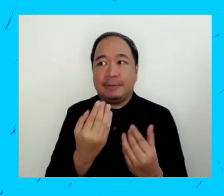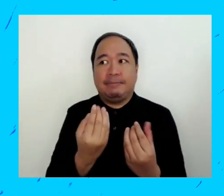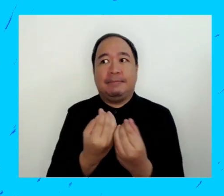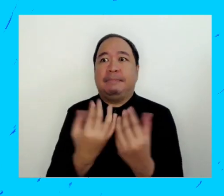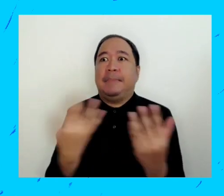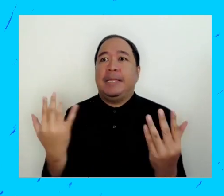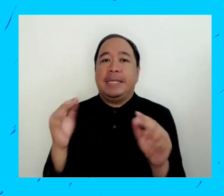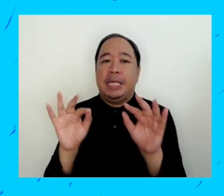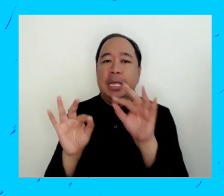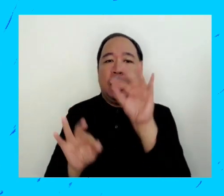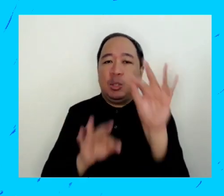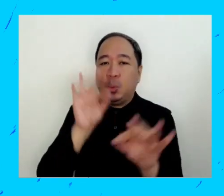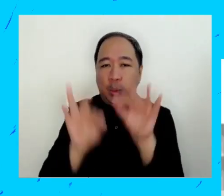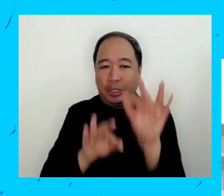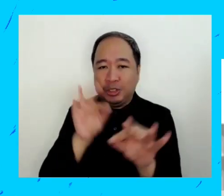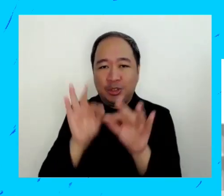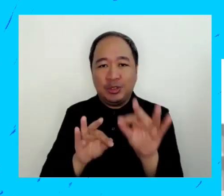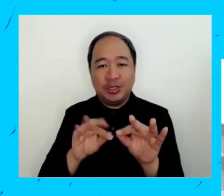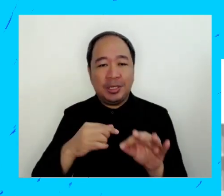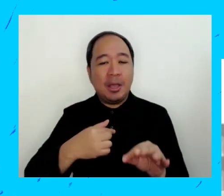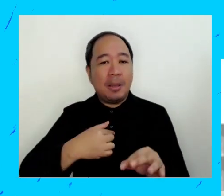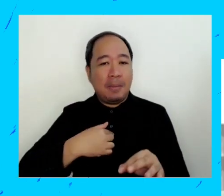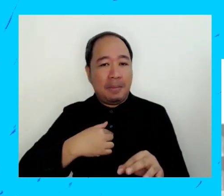Mon expérience, c'est vraiment